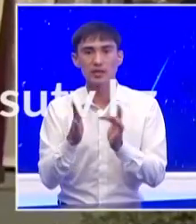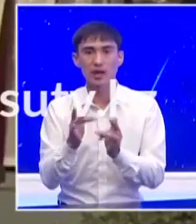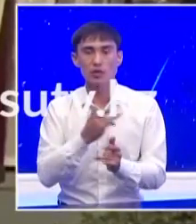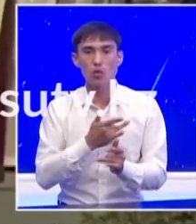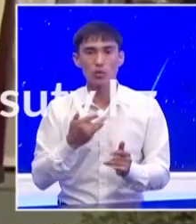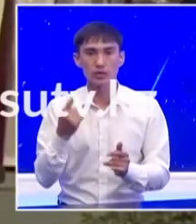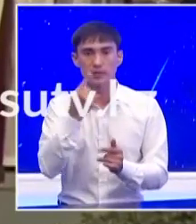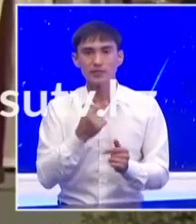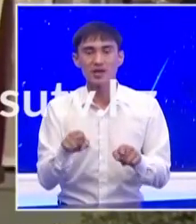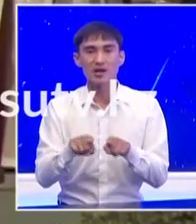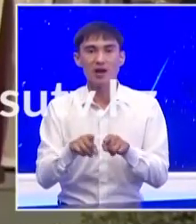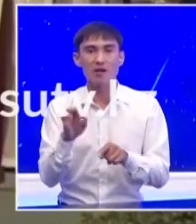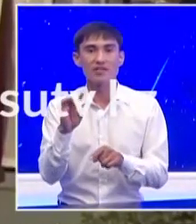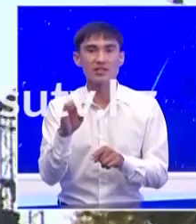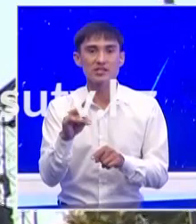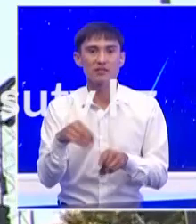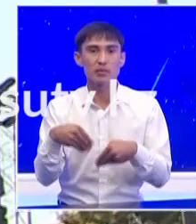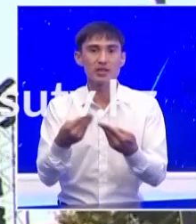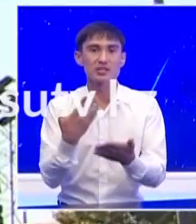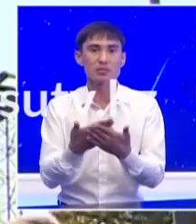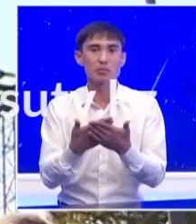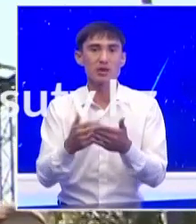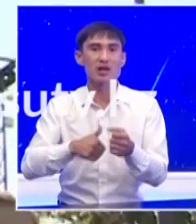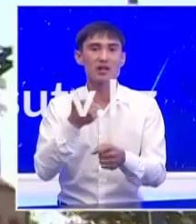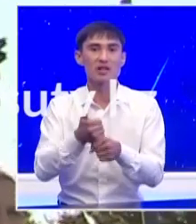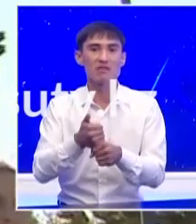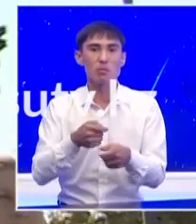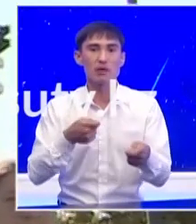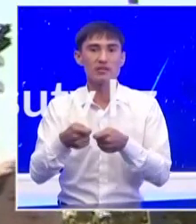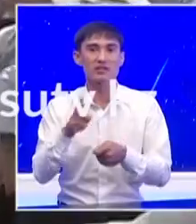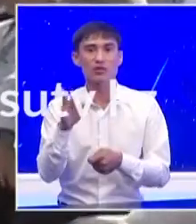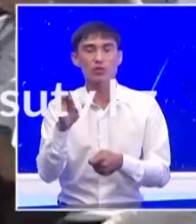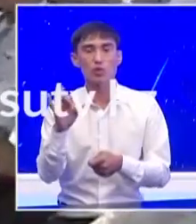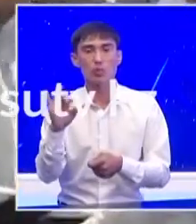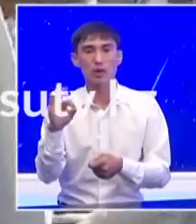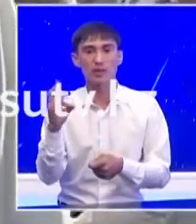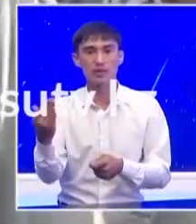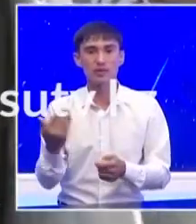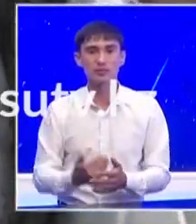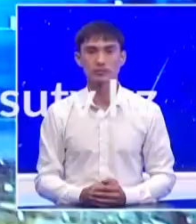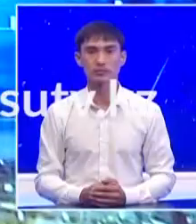греко-католиков и кальвинистов, которым принадлежит, например, глава правительства Виктор Орбан.